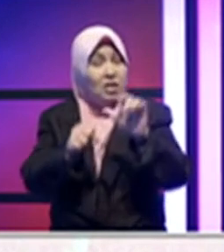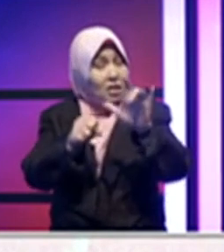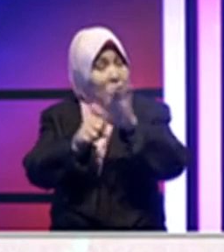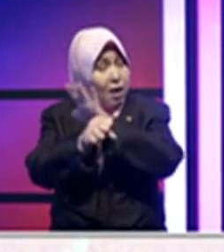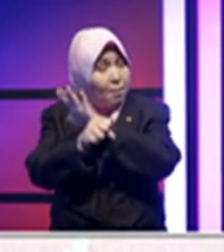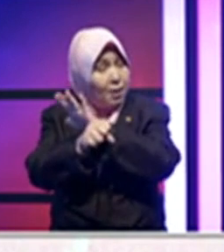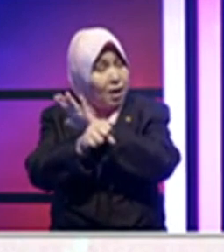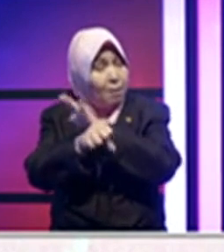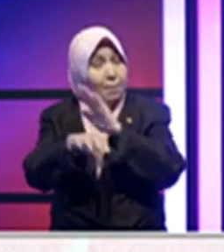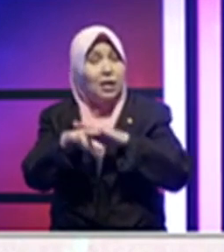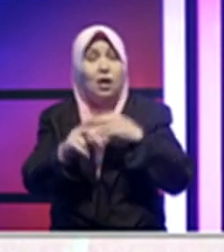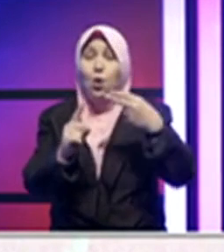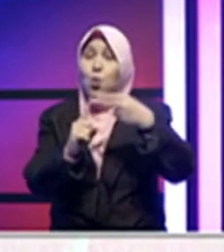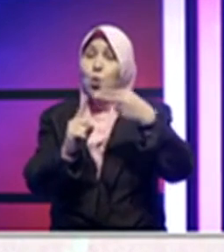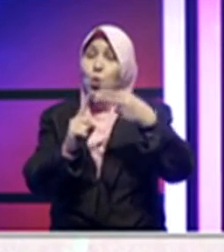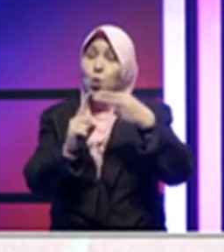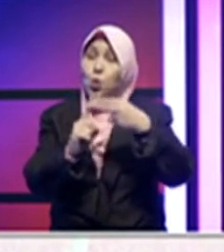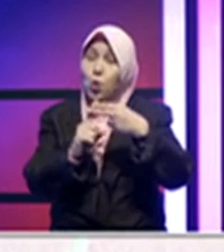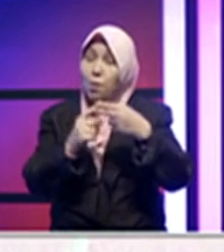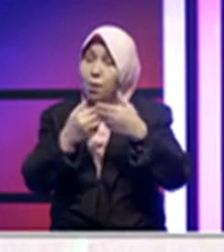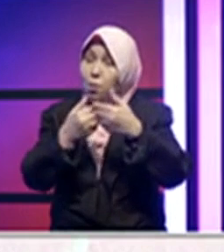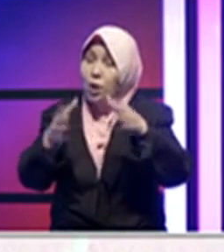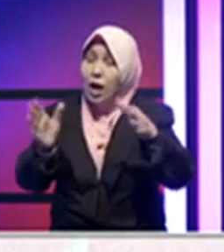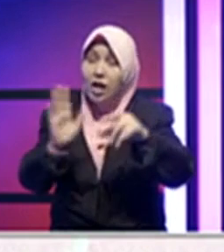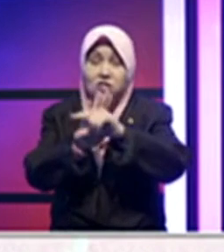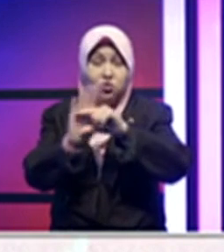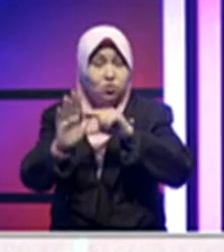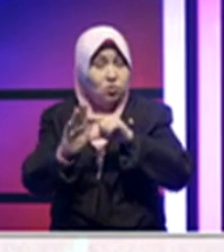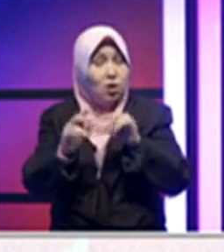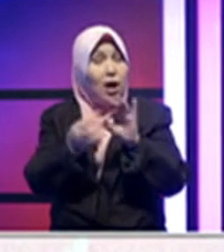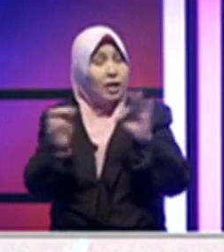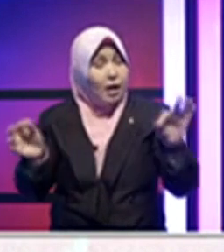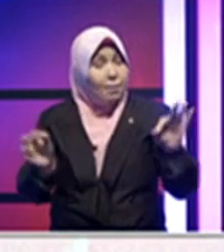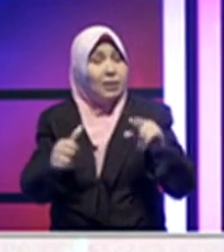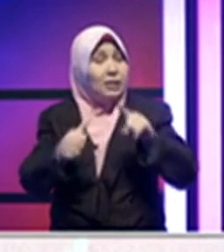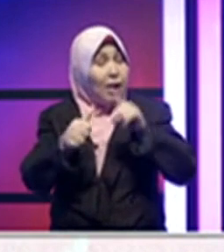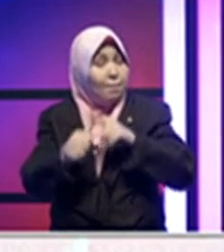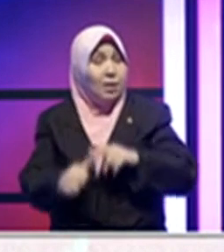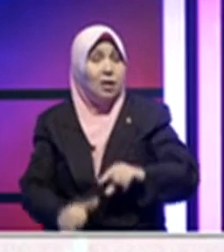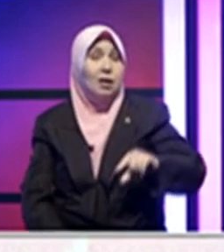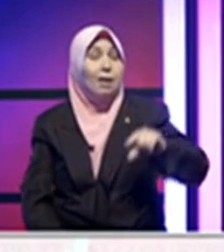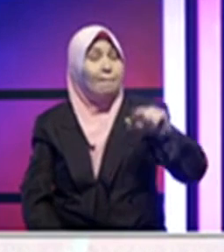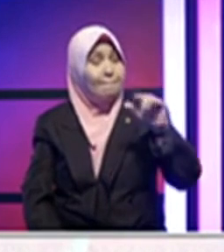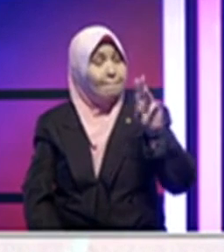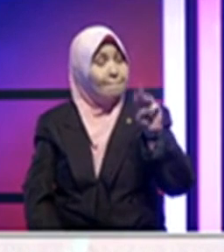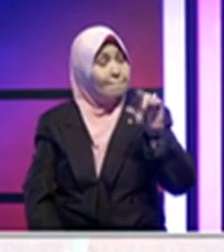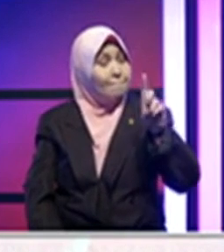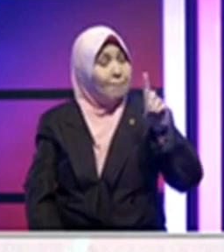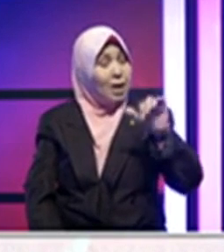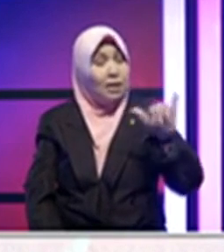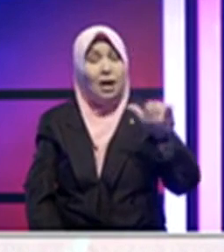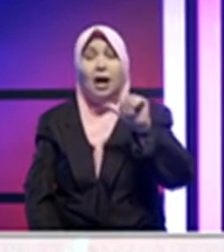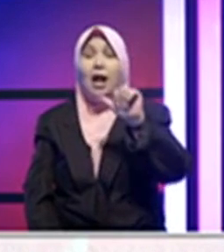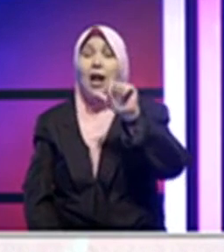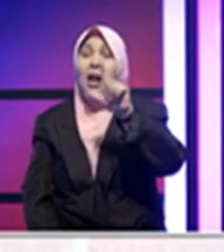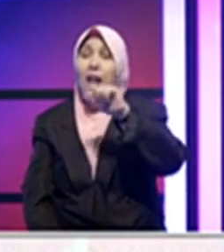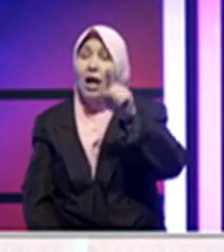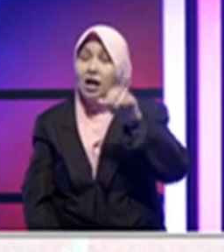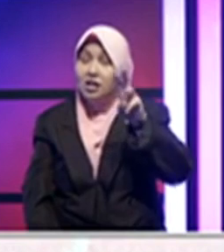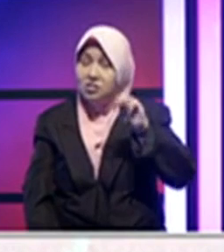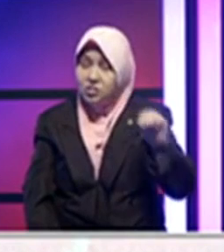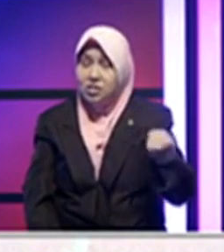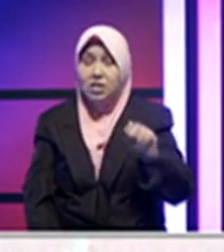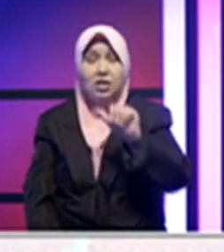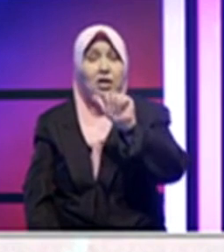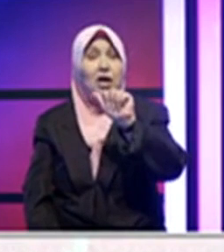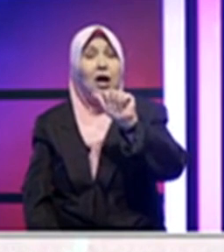bacaan pada huruf pembukaan surah, ayat yang pertama, surah Ghafir. Mad lazim harfi mukhaffaf, nama dia kan,